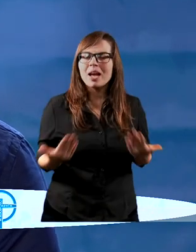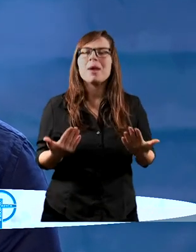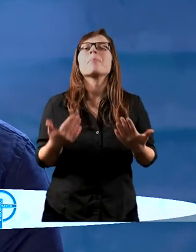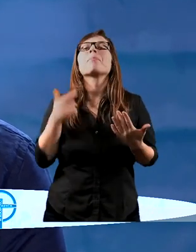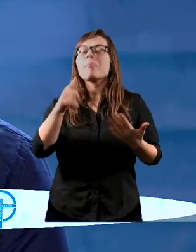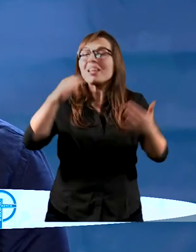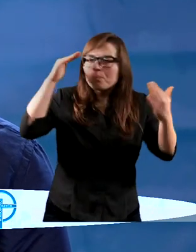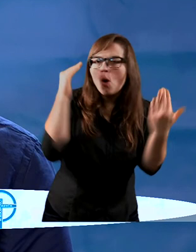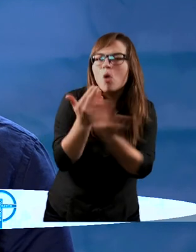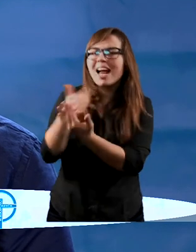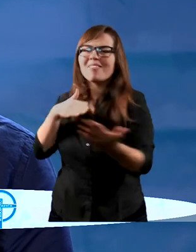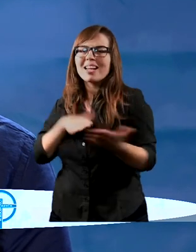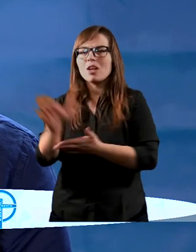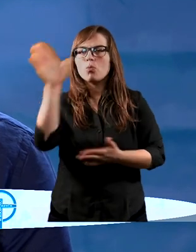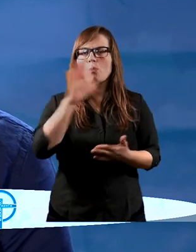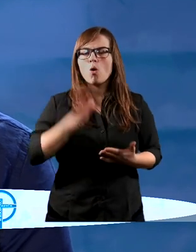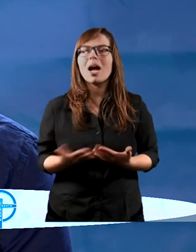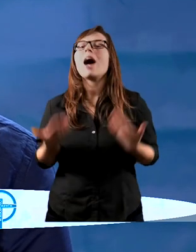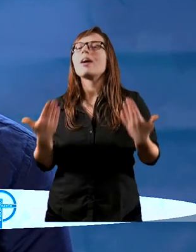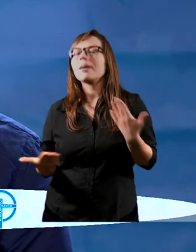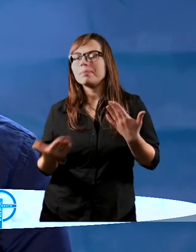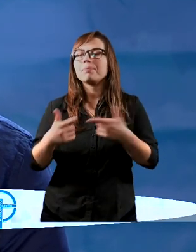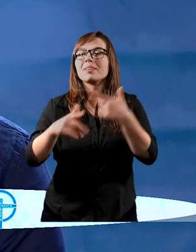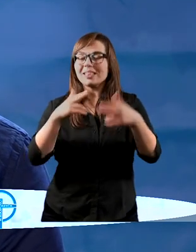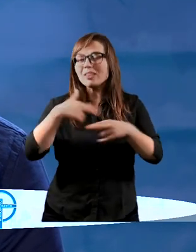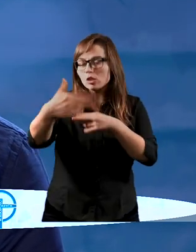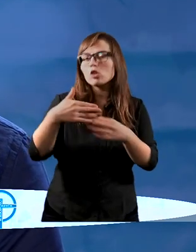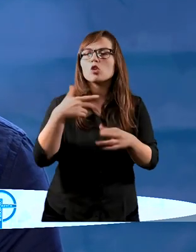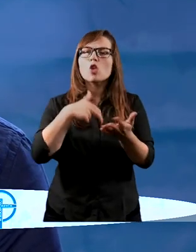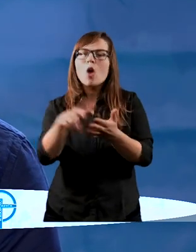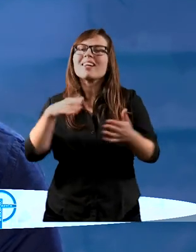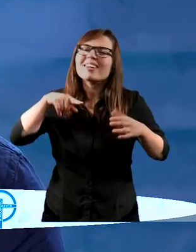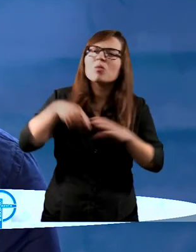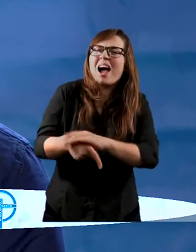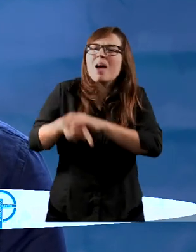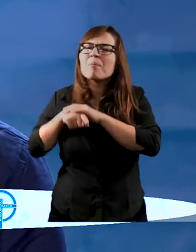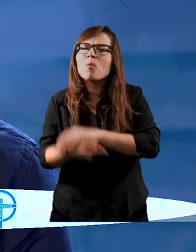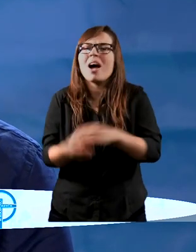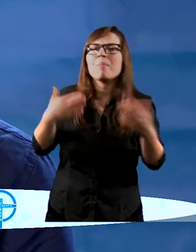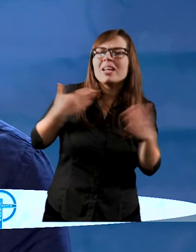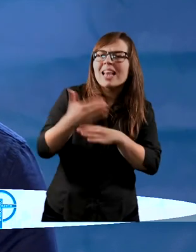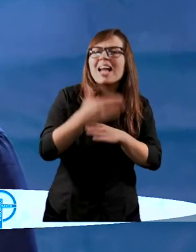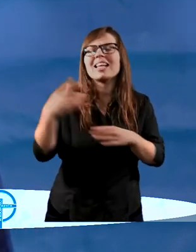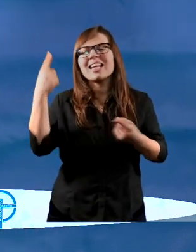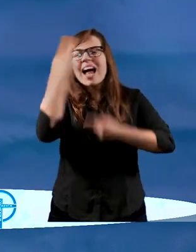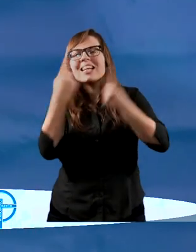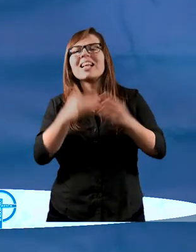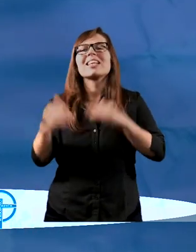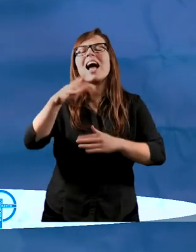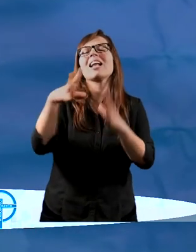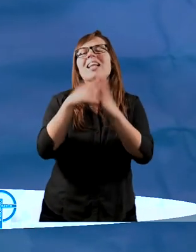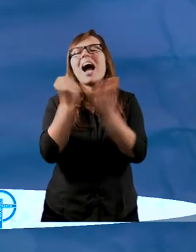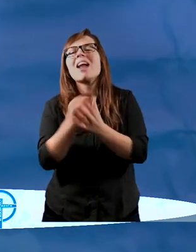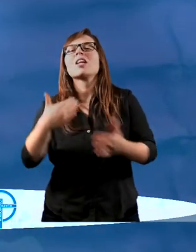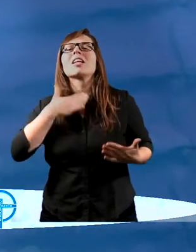Zacząłem poznawać Pana Boga. Ale kiedy doszedłem i głębiej się zastanowiłem nad dekalogiem i właśnie tutaj nad